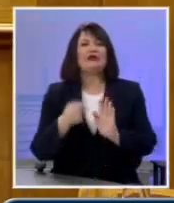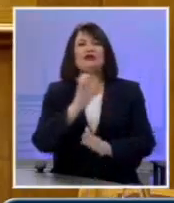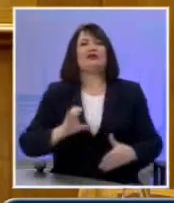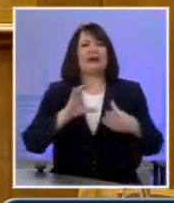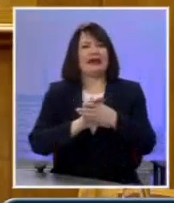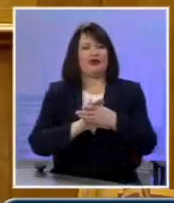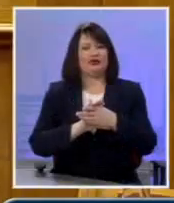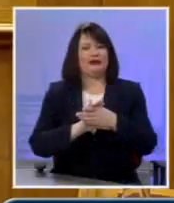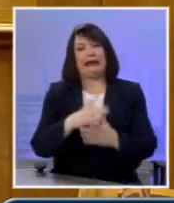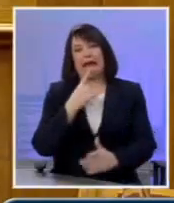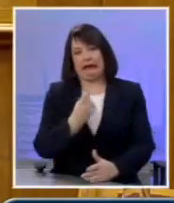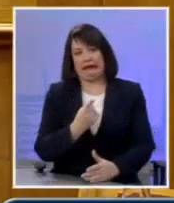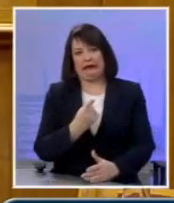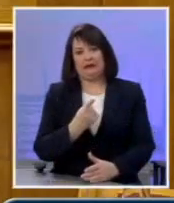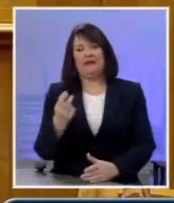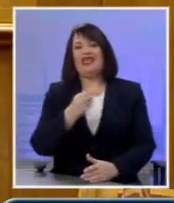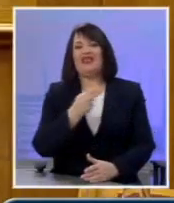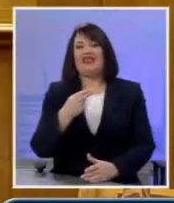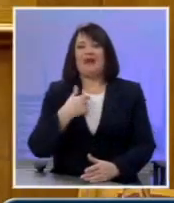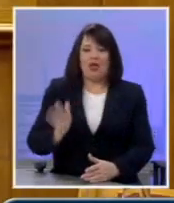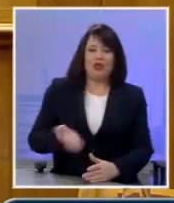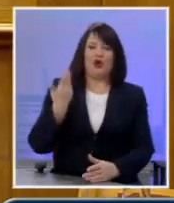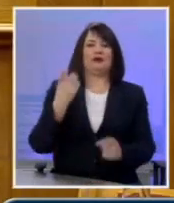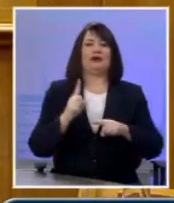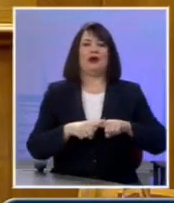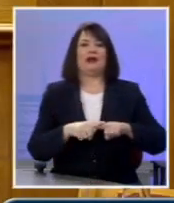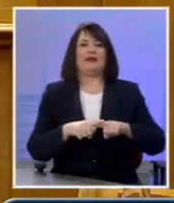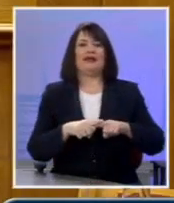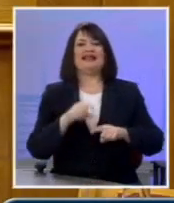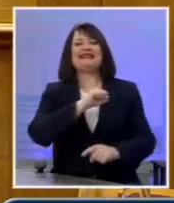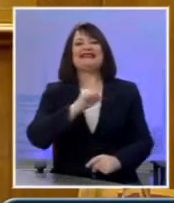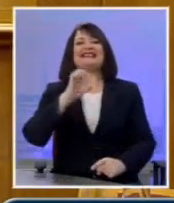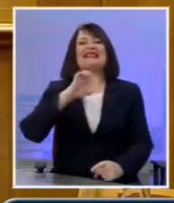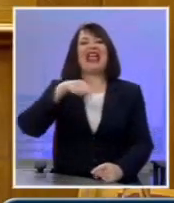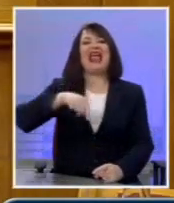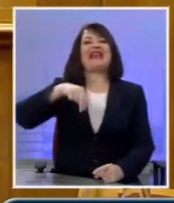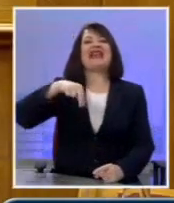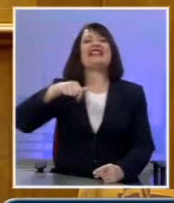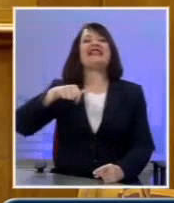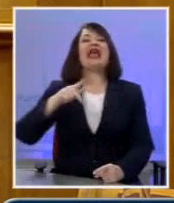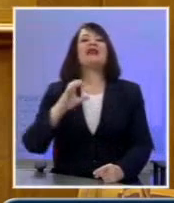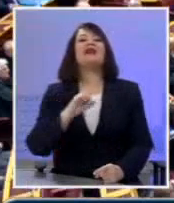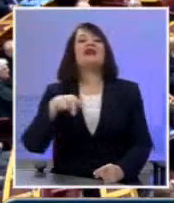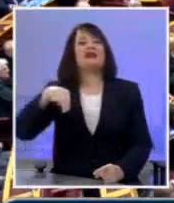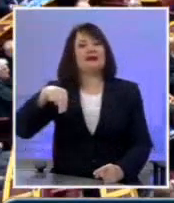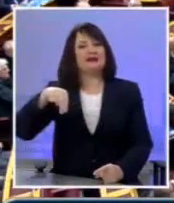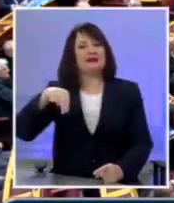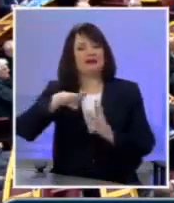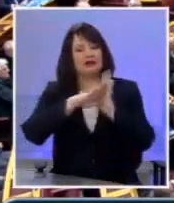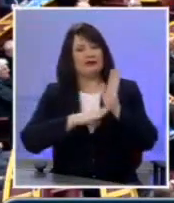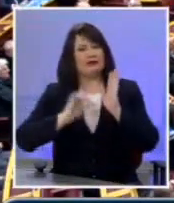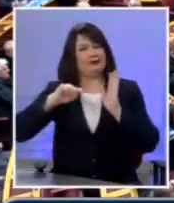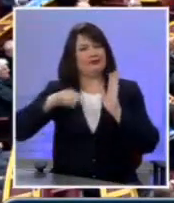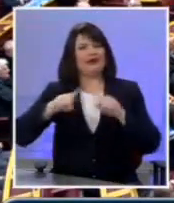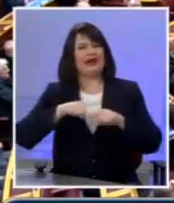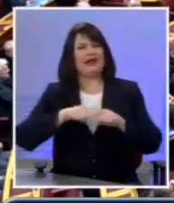Ένωση θέτει θέμα εξόδου της χώρας από το Σέγγεν επειδή δεν πληρεί τους όρους και τις